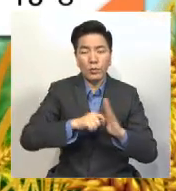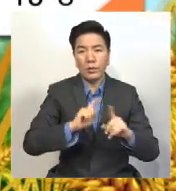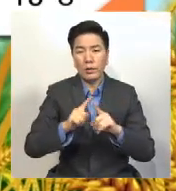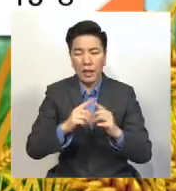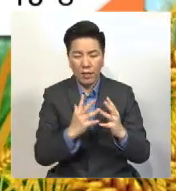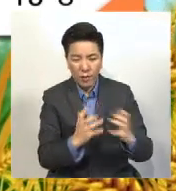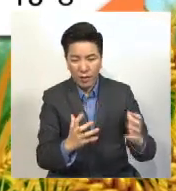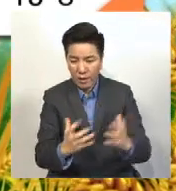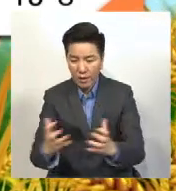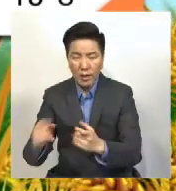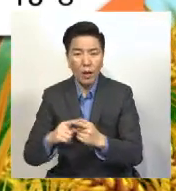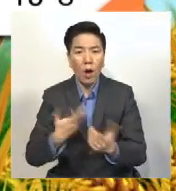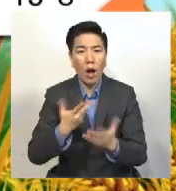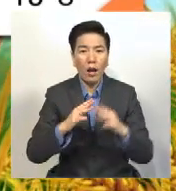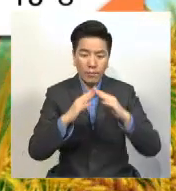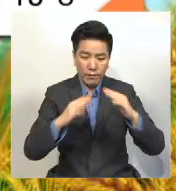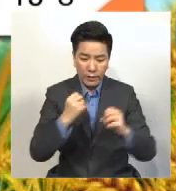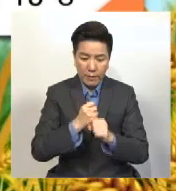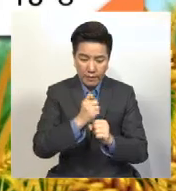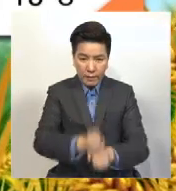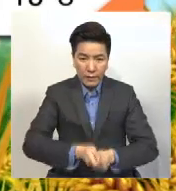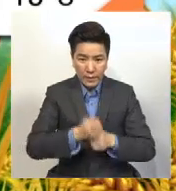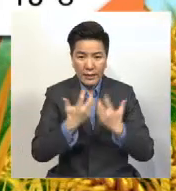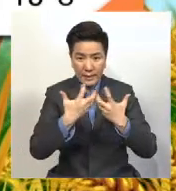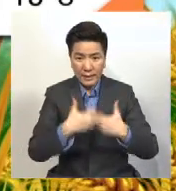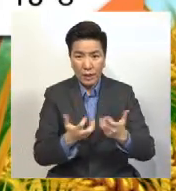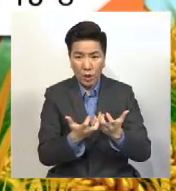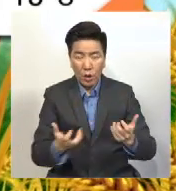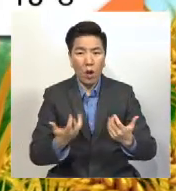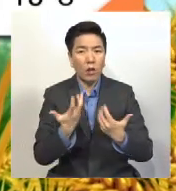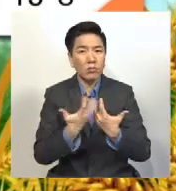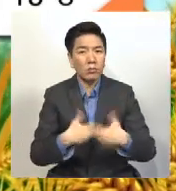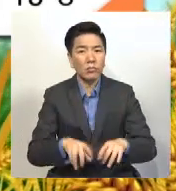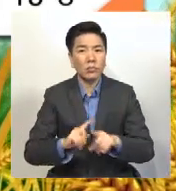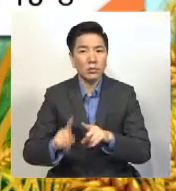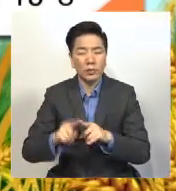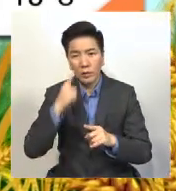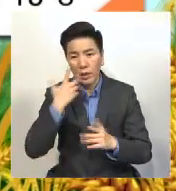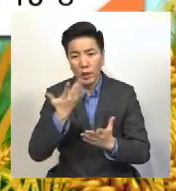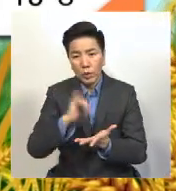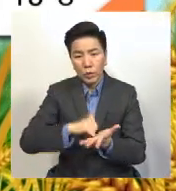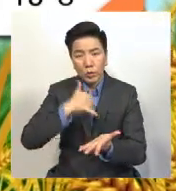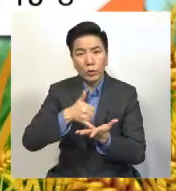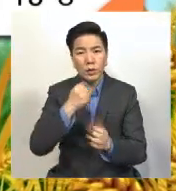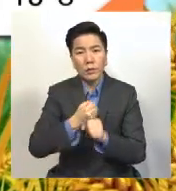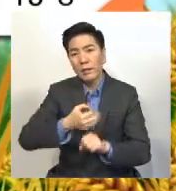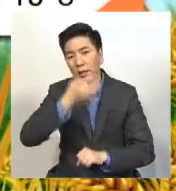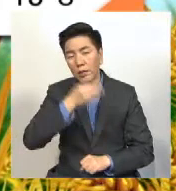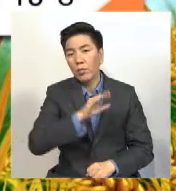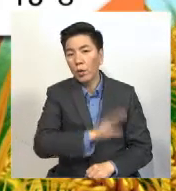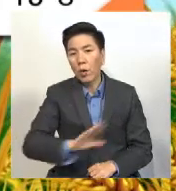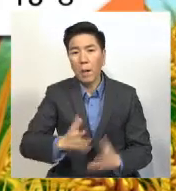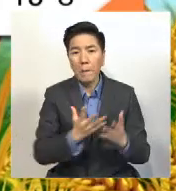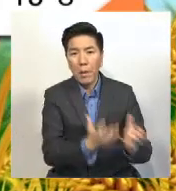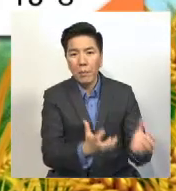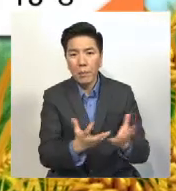หายหรือว่าซ่อมแซมโรงเรือนทางการเกษตรเครื่องมือเครื่องจักรกลทางการเกษตรหรือว่าฟื้นฟูการประกอบอาชีพที่ได้รับ